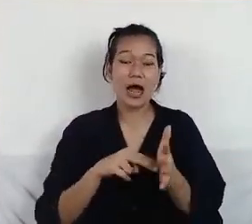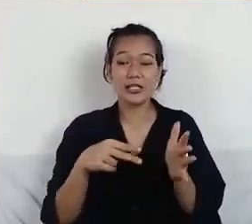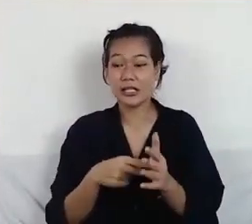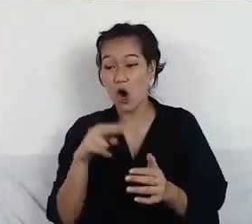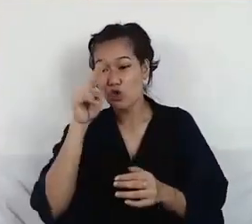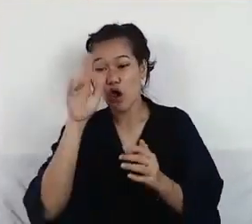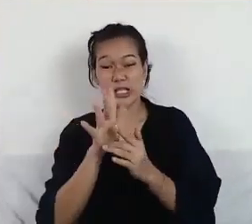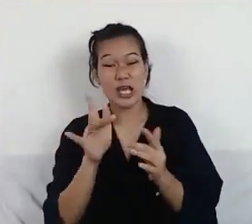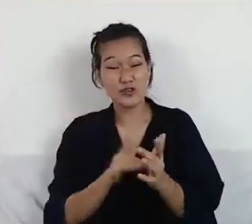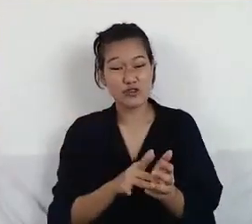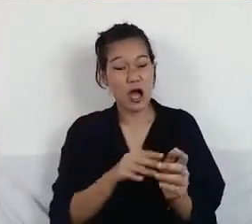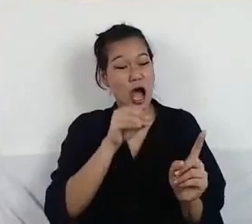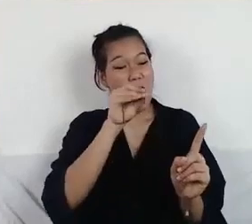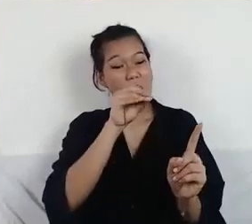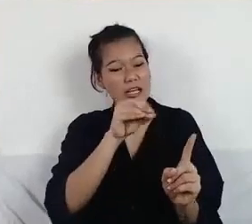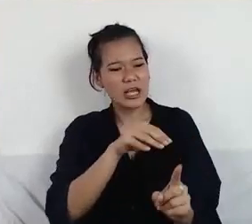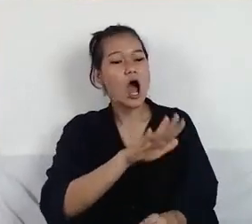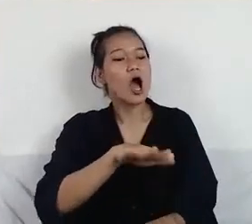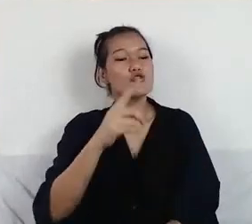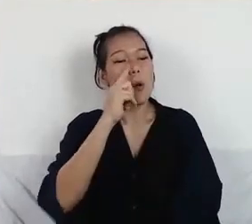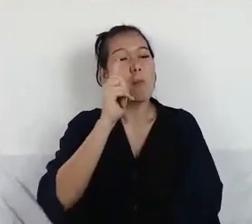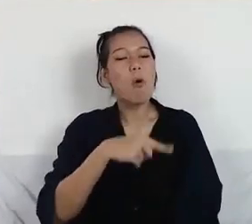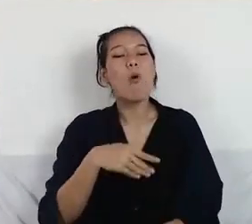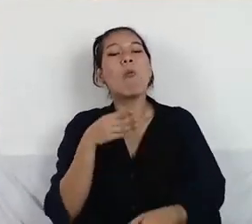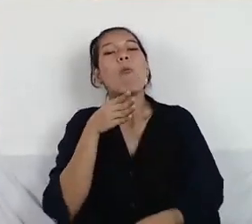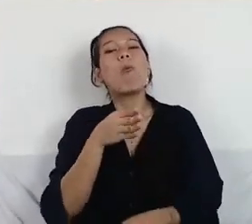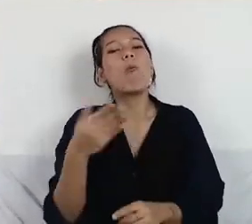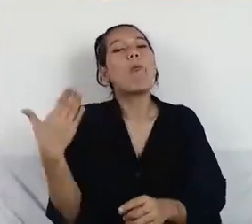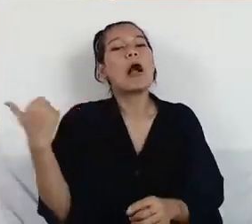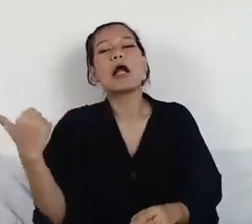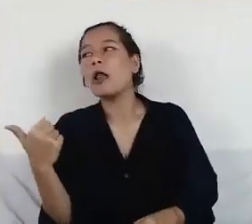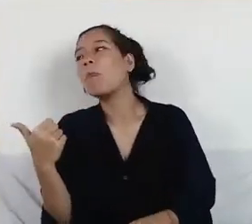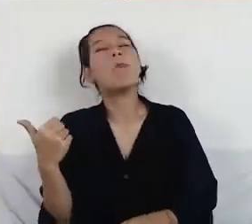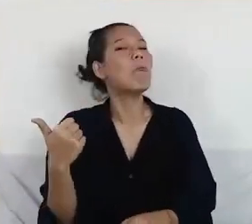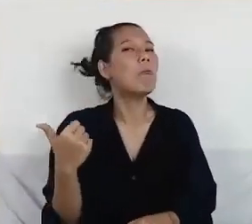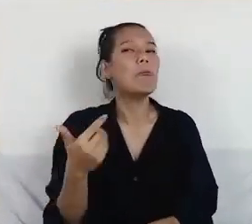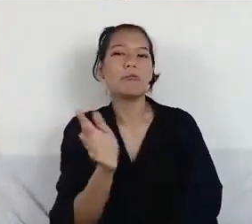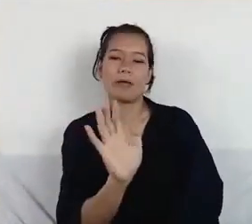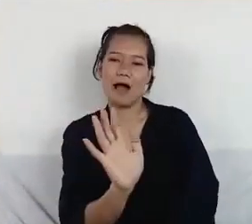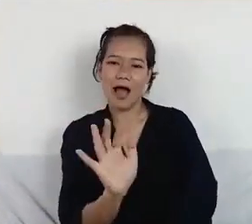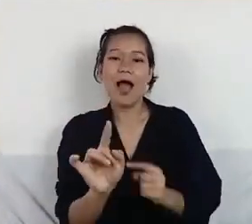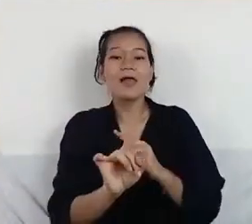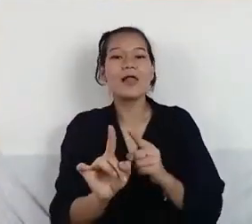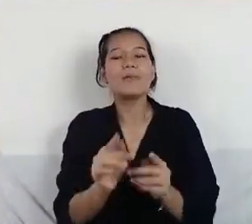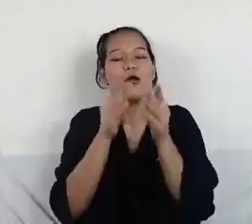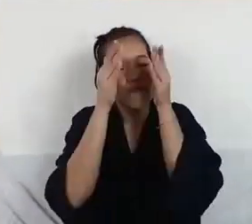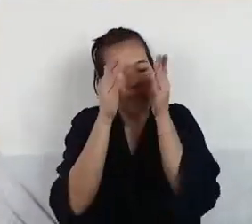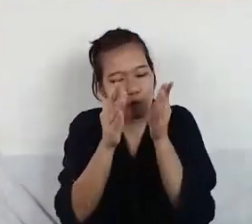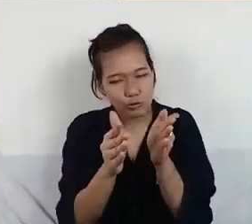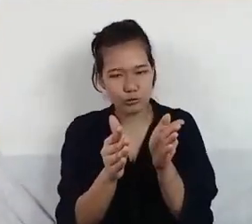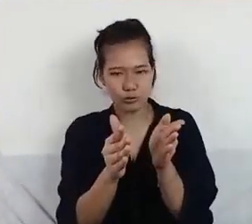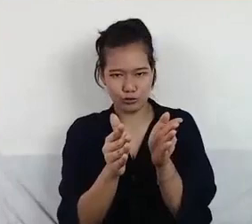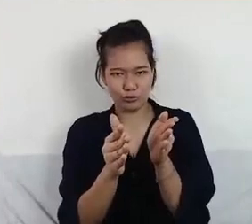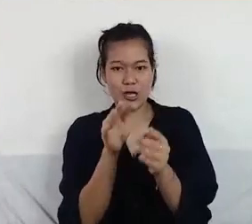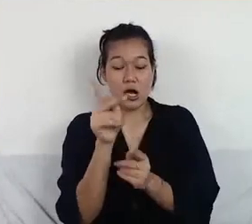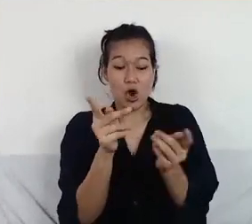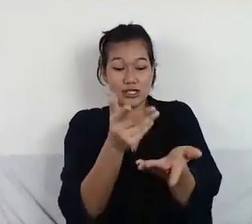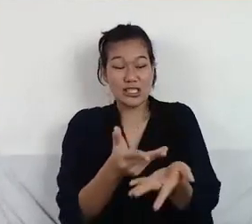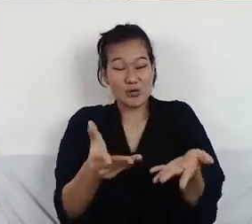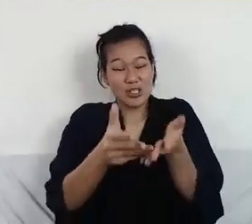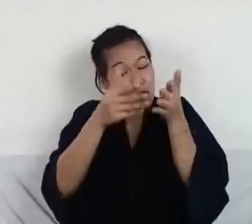Yesus mengajarkan murid-muridnya untuk sombong. Enggak. Tetapi itu, fokus dulu. Asal kamu fokus